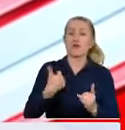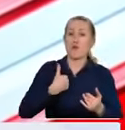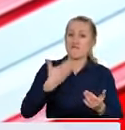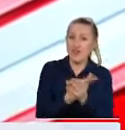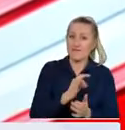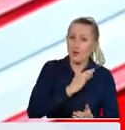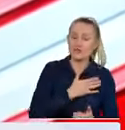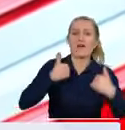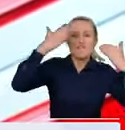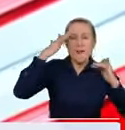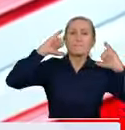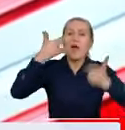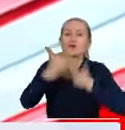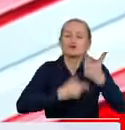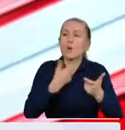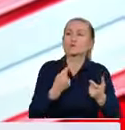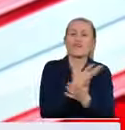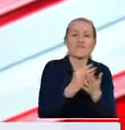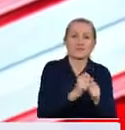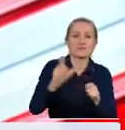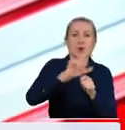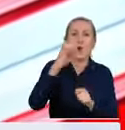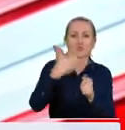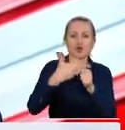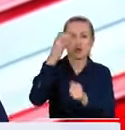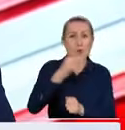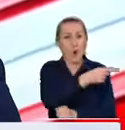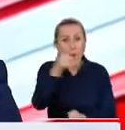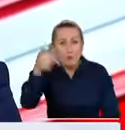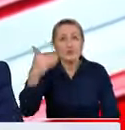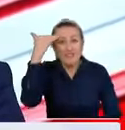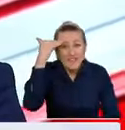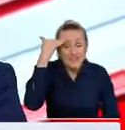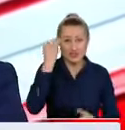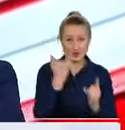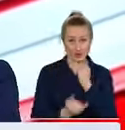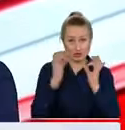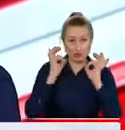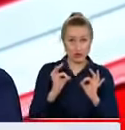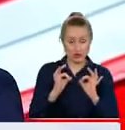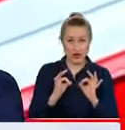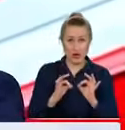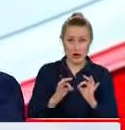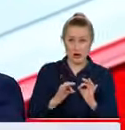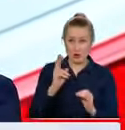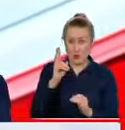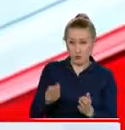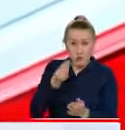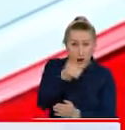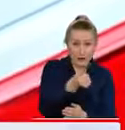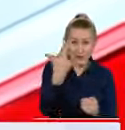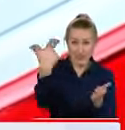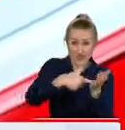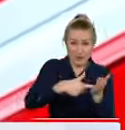ręki na 30%. Otóż musicie mieć państwo świadomość, że jeżeli dzisiaj pracodawca wypłaca 2000 na rękę,